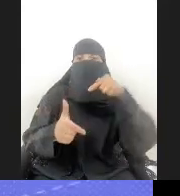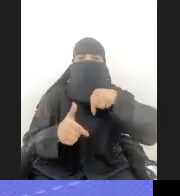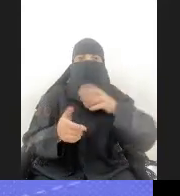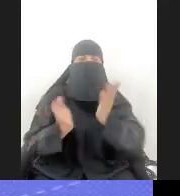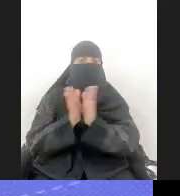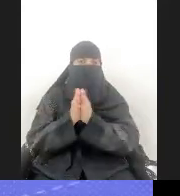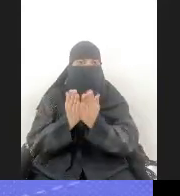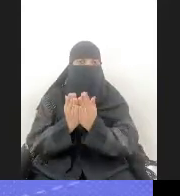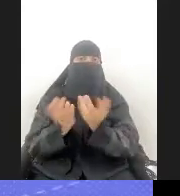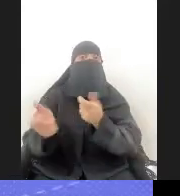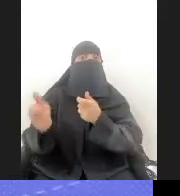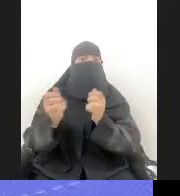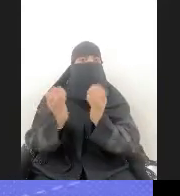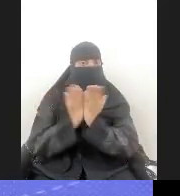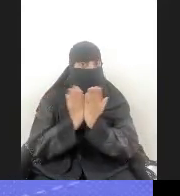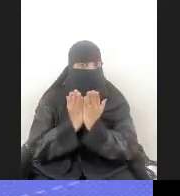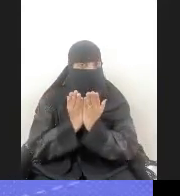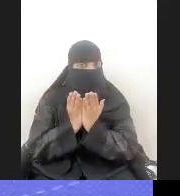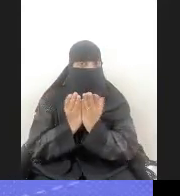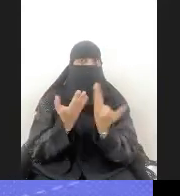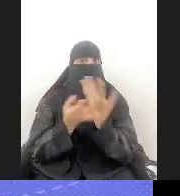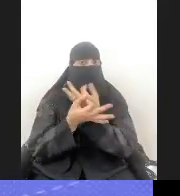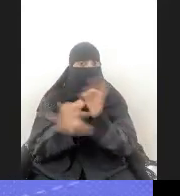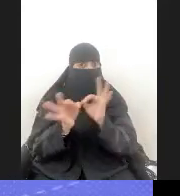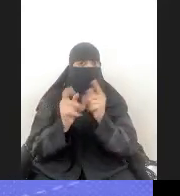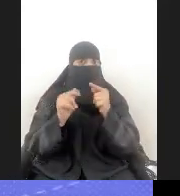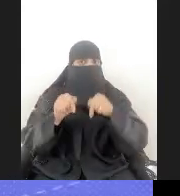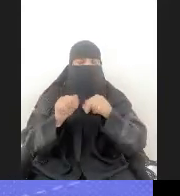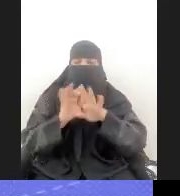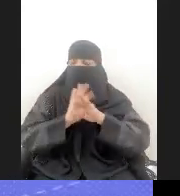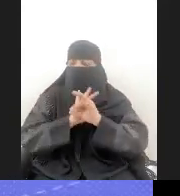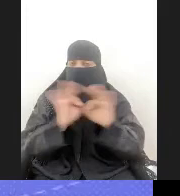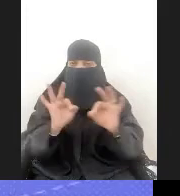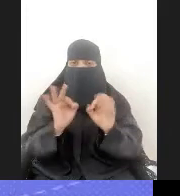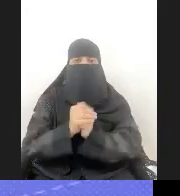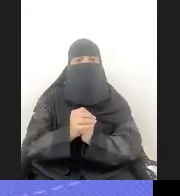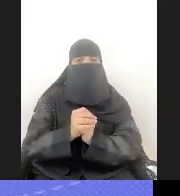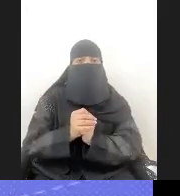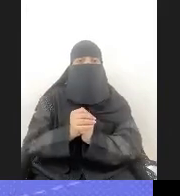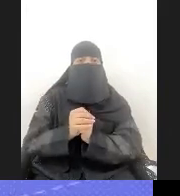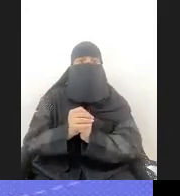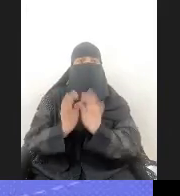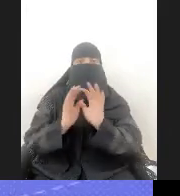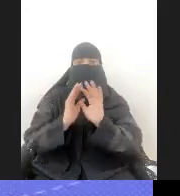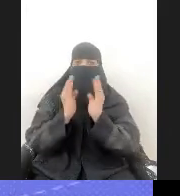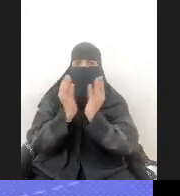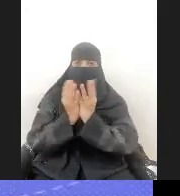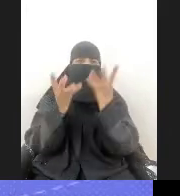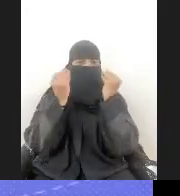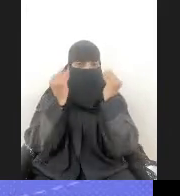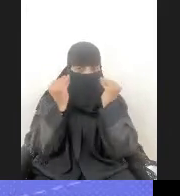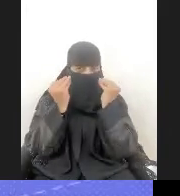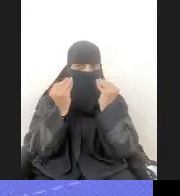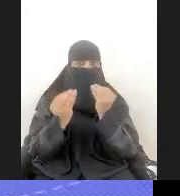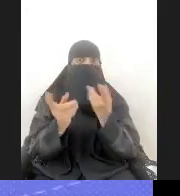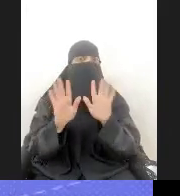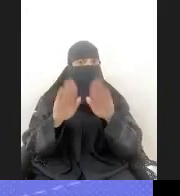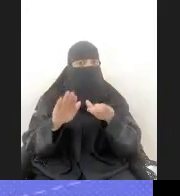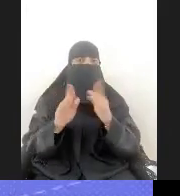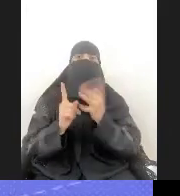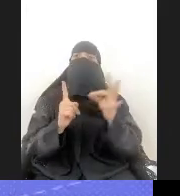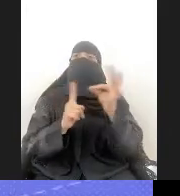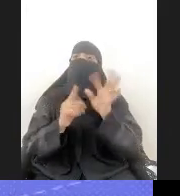المدرسية مصممة وجاهزة، الوحدات التعليمية موجودة، المحتوى التعليمي موجود، الأهداف موجودة،